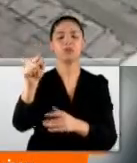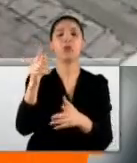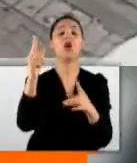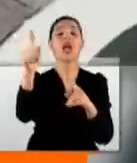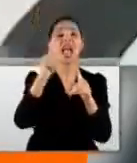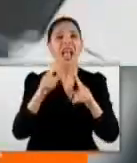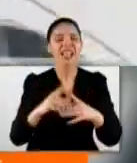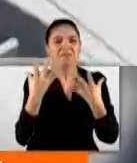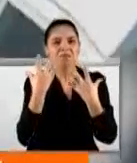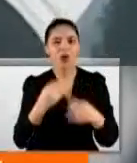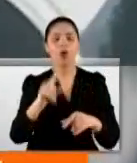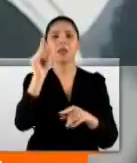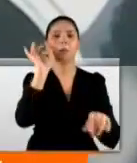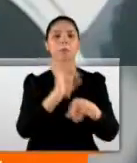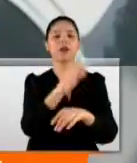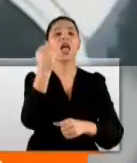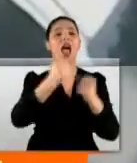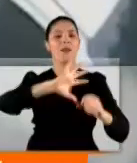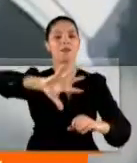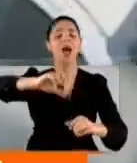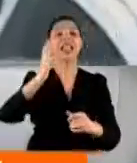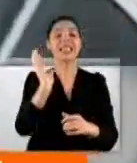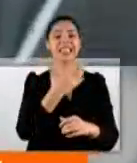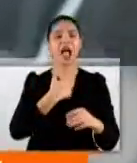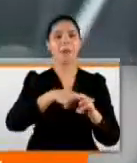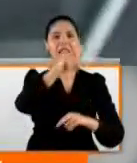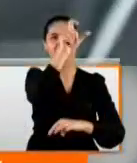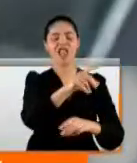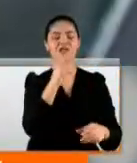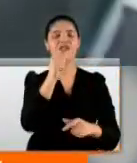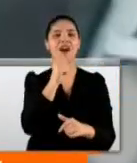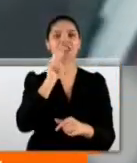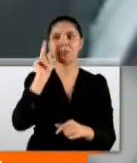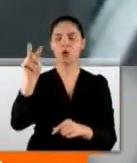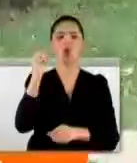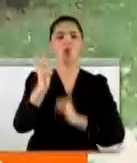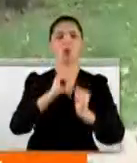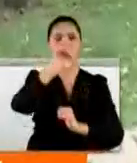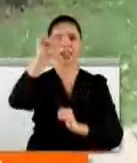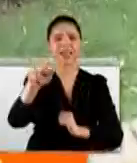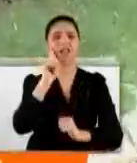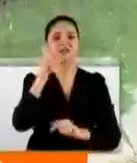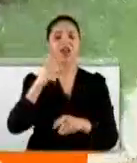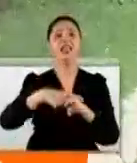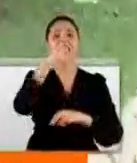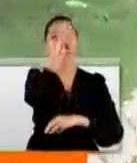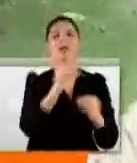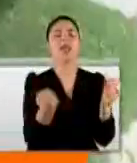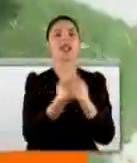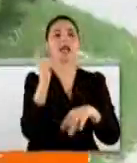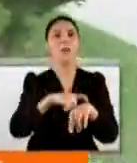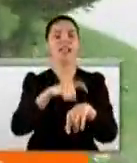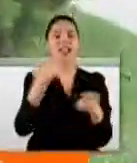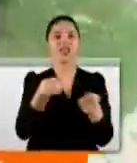hesap çarşıya uymadı. Bir anda aracın sahibi Ecevit Turgut çıka geldi. Ecevit Turgut sabah saatlerinde